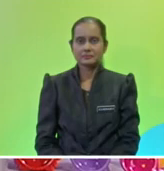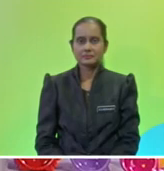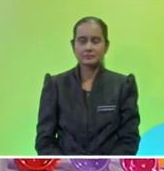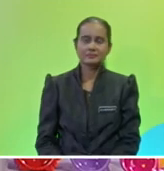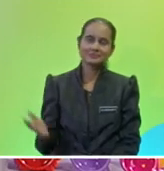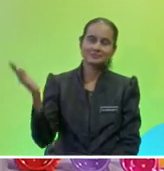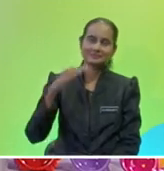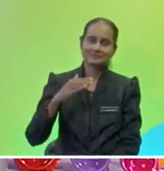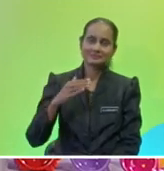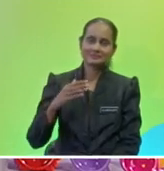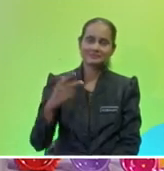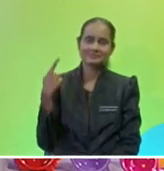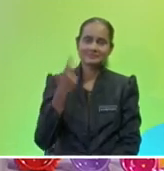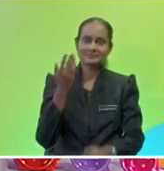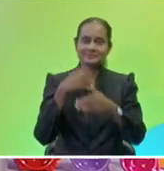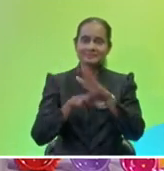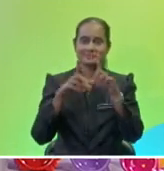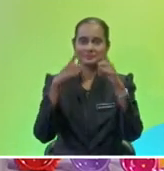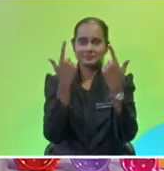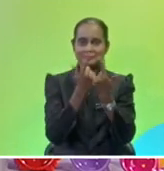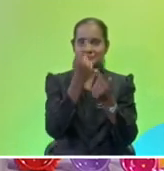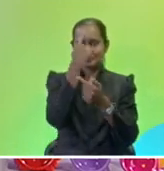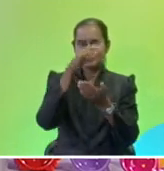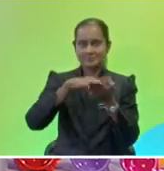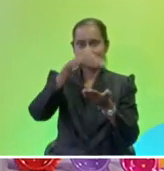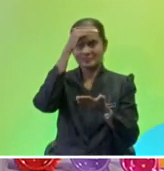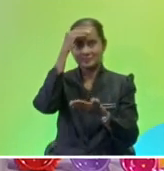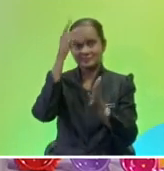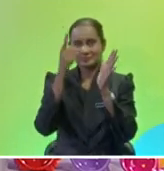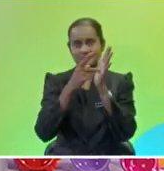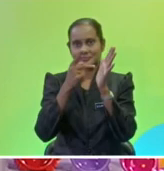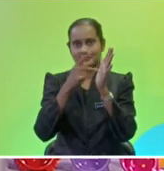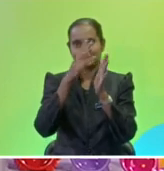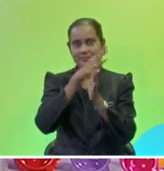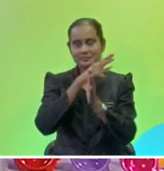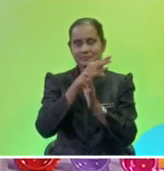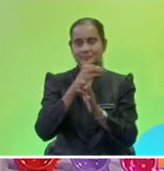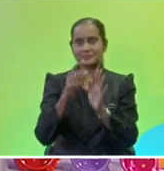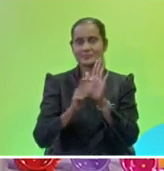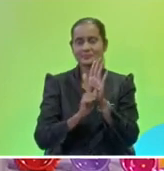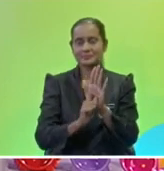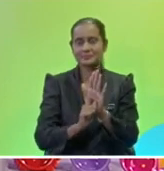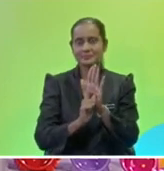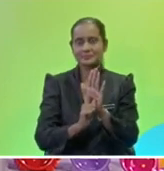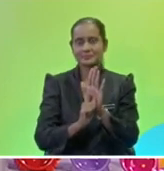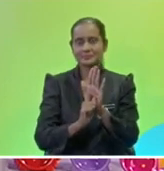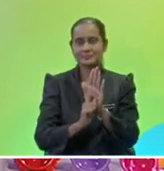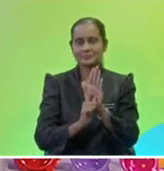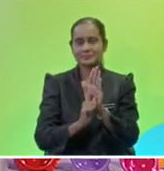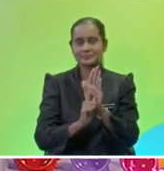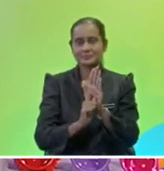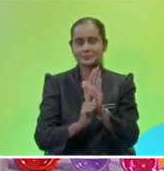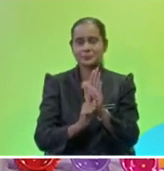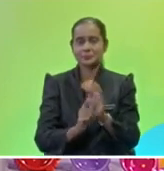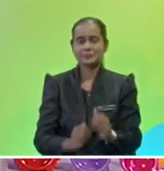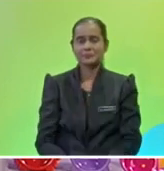jam kita masuk ke kelas untuk kita belajar mengira dan membilang tentang operasi tambah bersama-sama dengan Cikgu